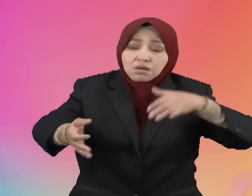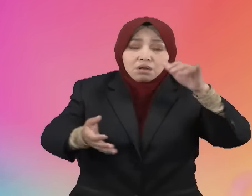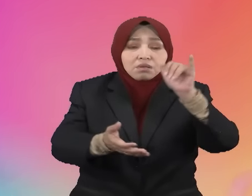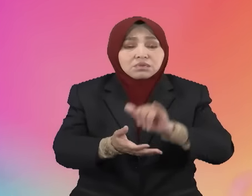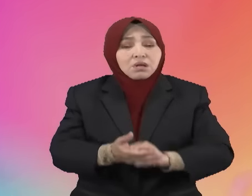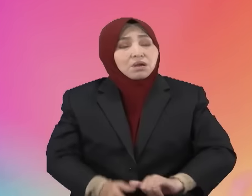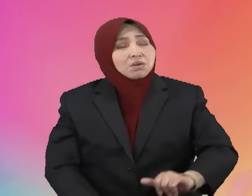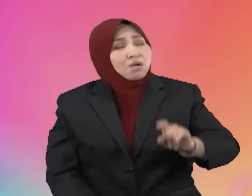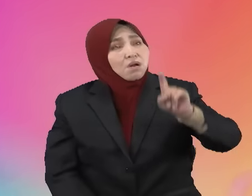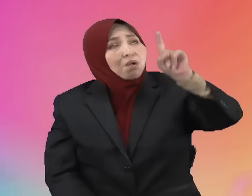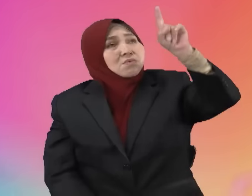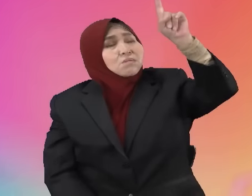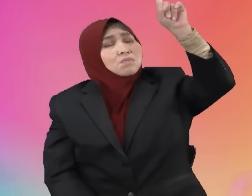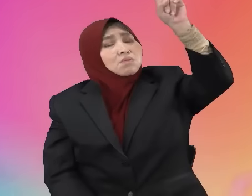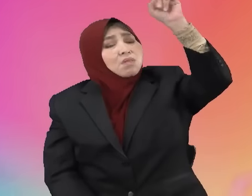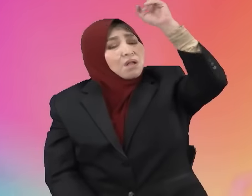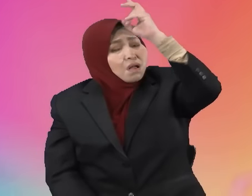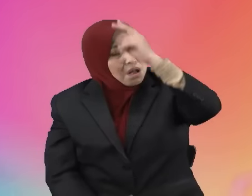الذين